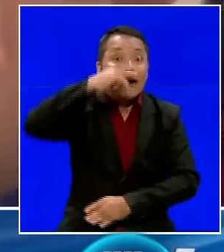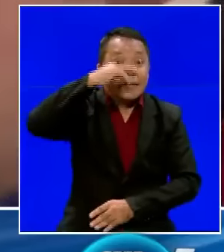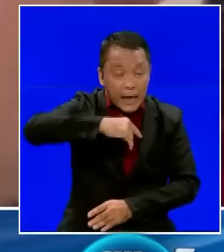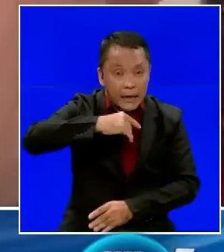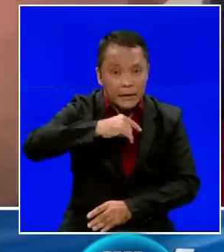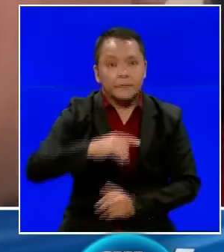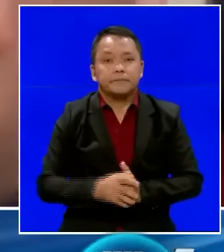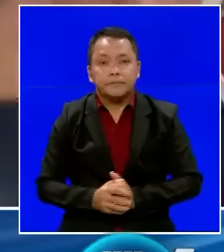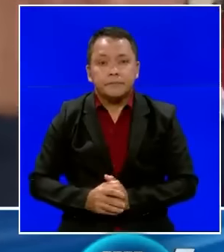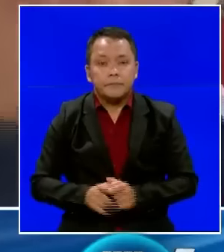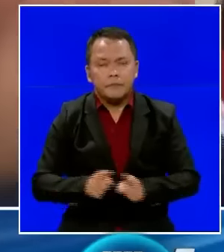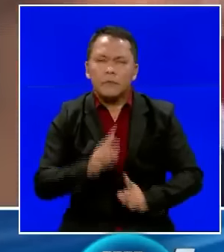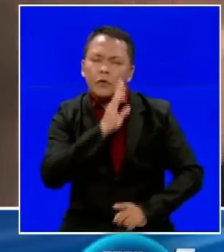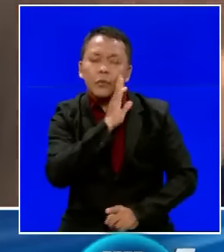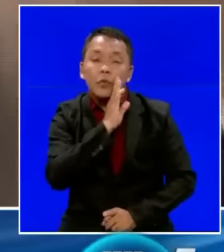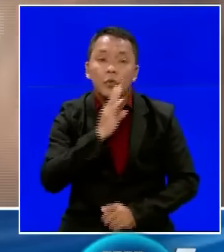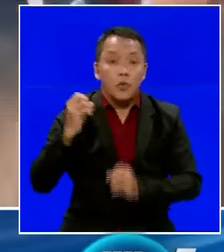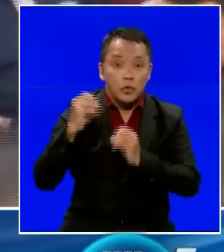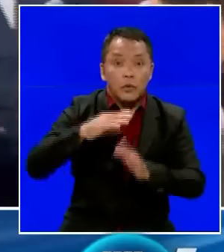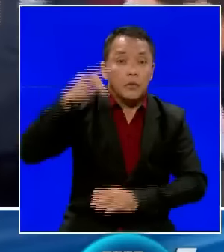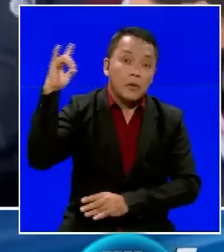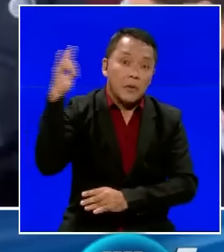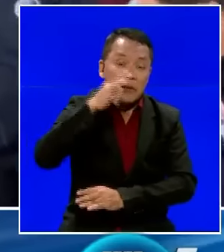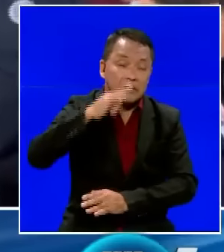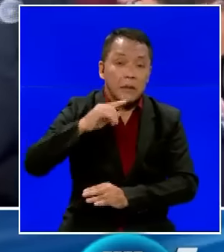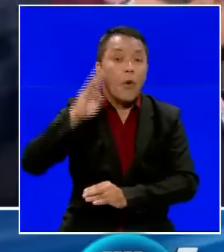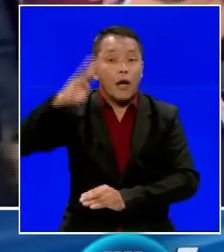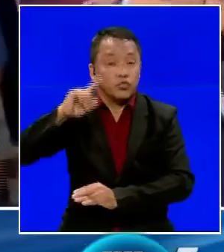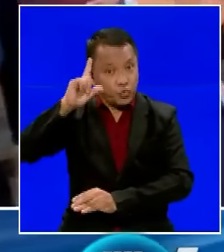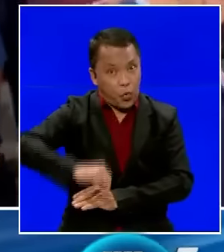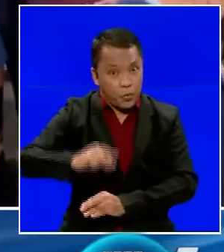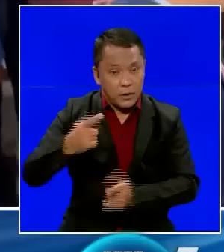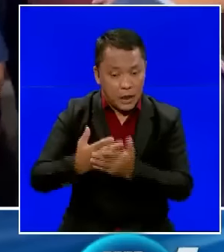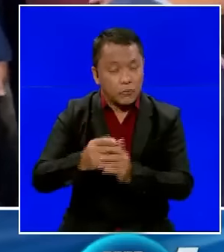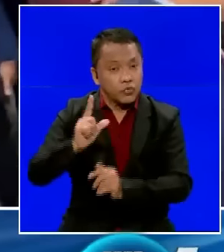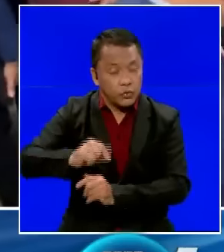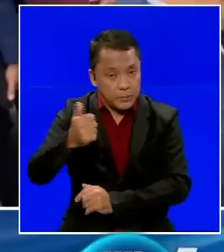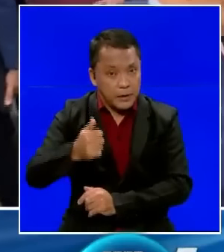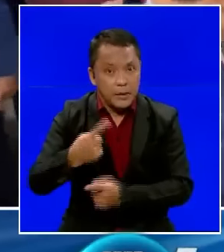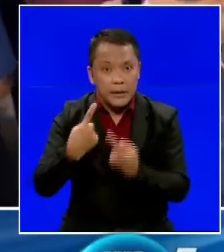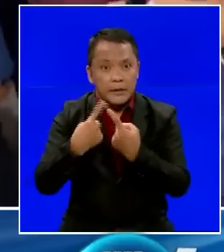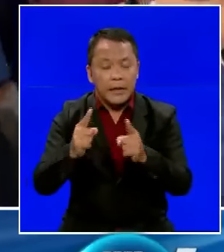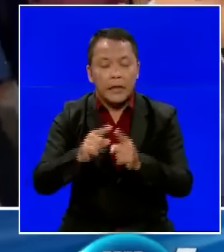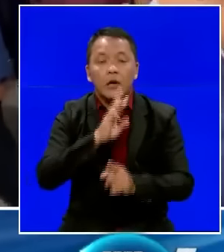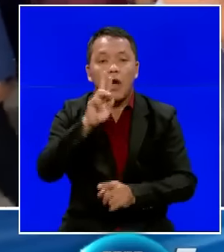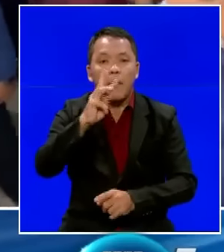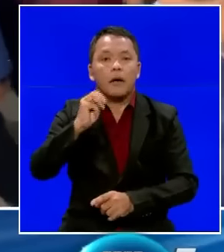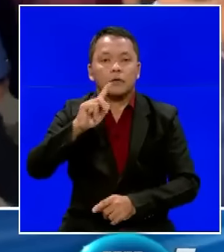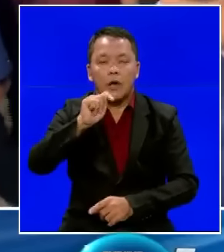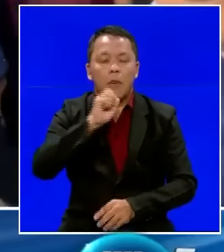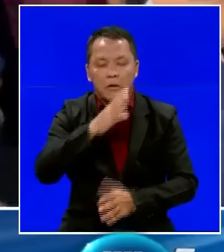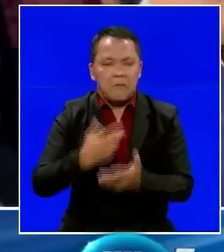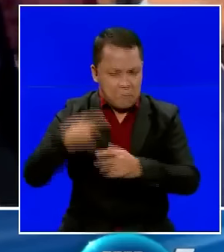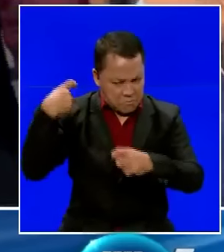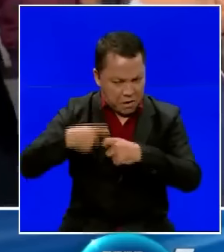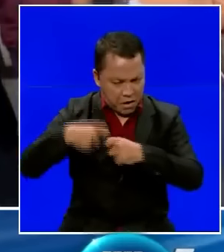ย่างที่บอกไปว่าเอ๊ะถ้าเกิดส่งมาเครื่องบินพาณิชย์จะถูกกว่าไหมมันก็เสียตังค์ไม่เท่าไหร่แต่ท่านรัฐมนตรีทวีก็บอกว่าโอ้มันจะ